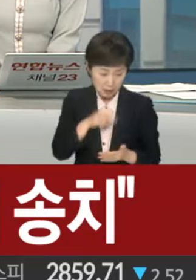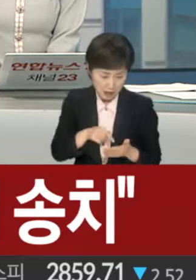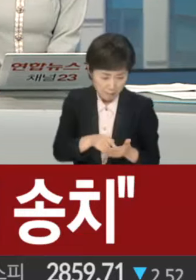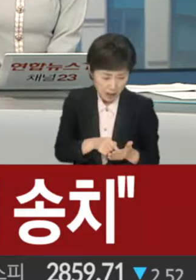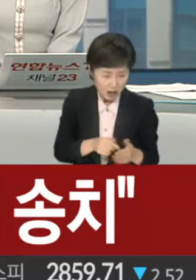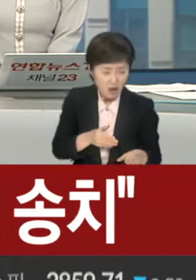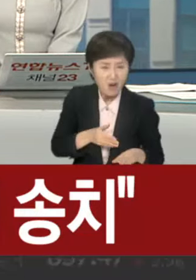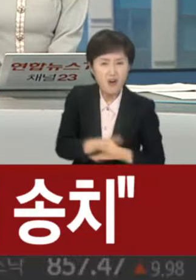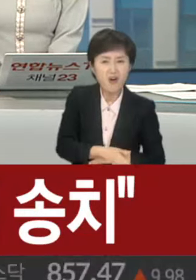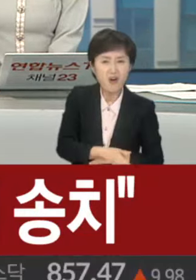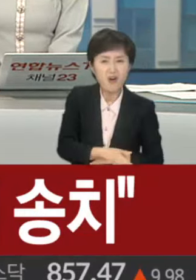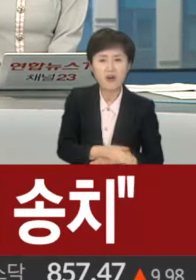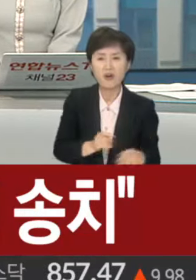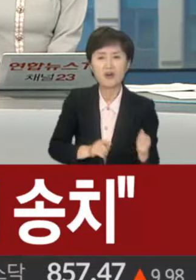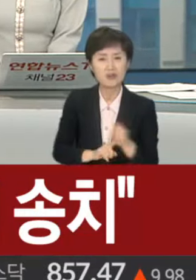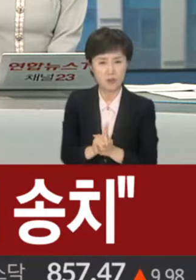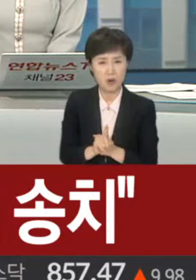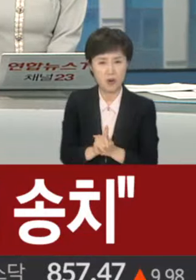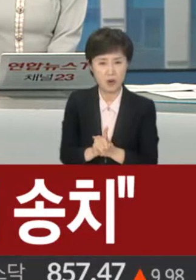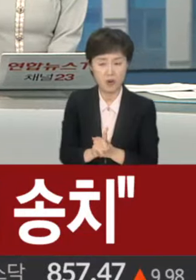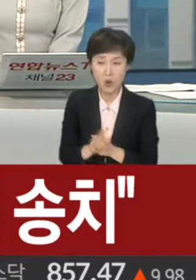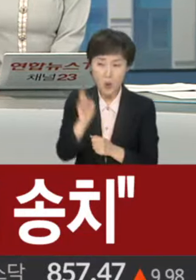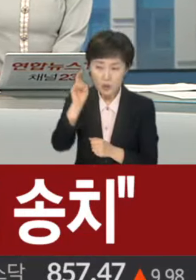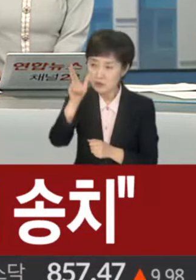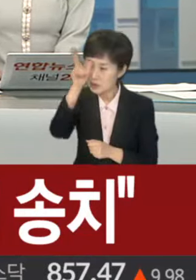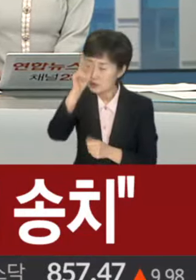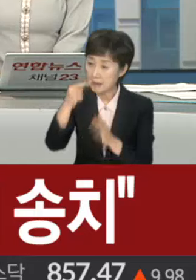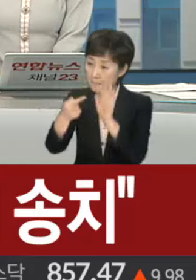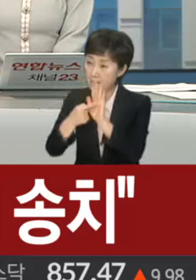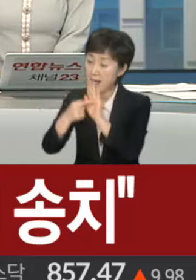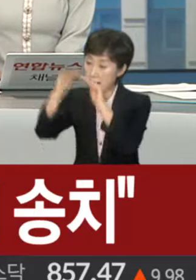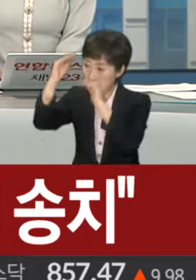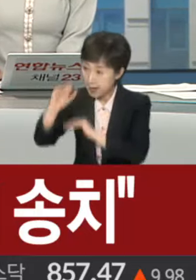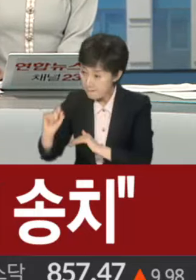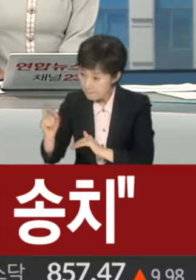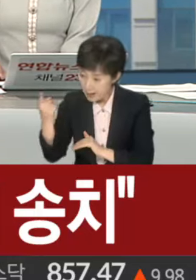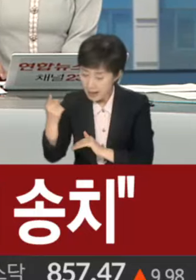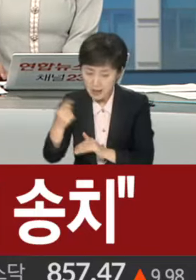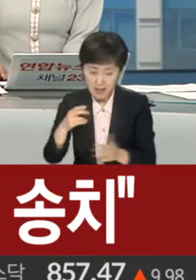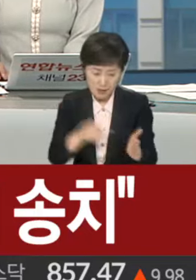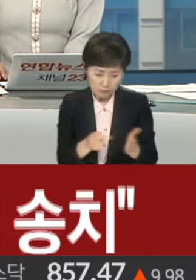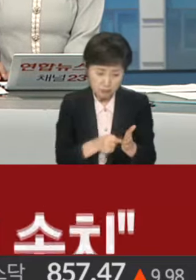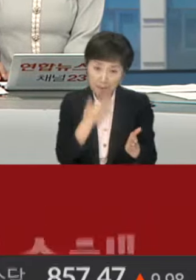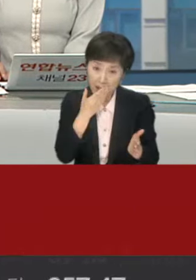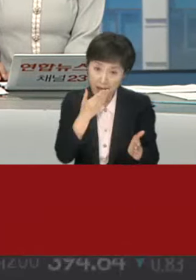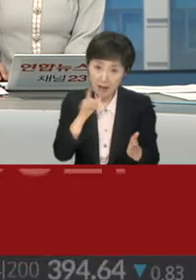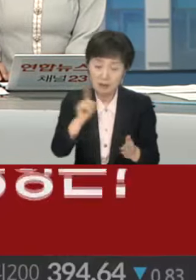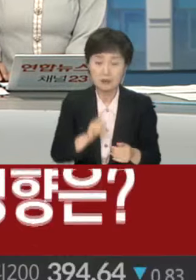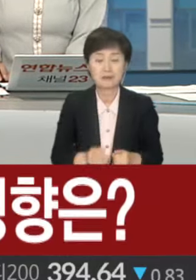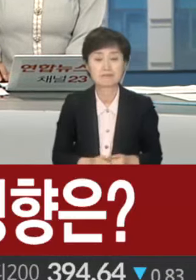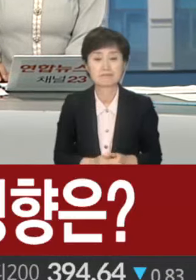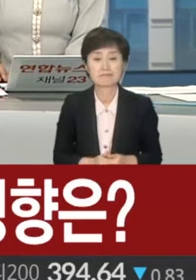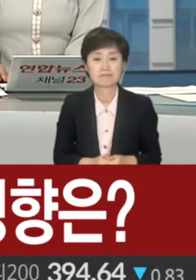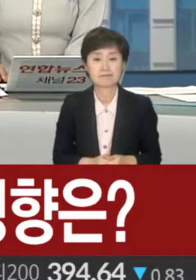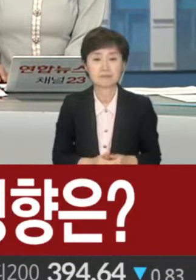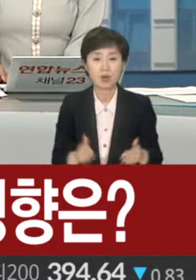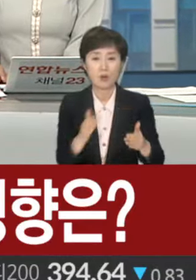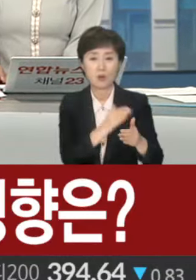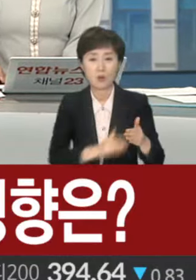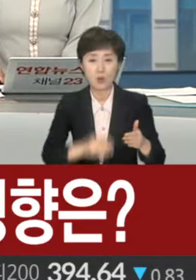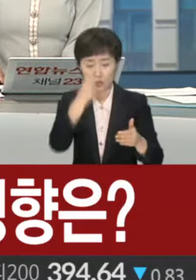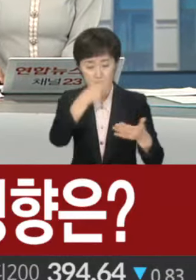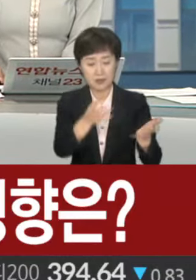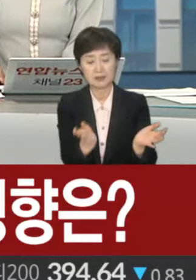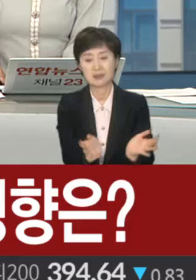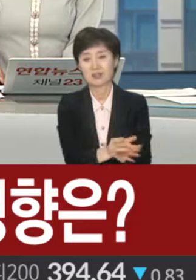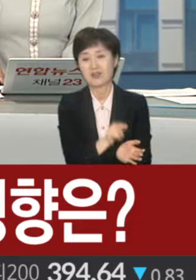않잖아요. 오늘 좀 발표로 인해서 이 속도가 좀 뭐 박차를 좀 가게 될지 어떻게 전망을 좀 해볼 수 있을까요? 글쎄요. 사실 공수처